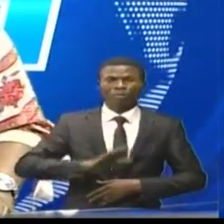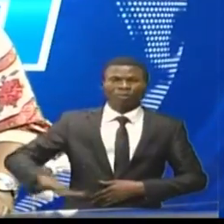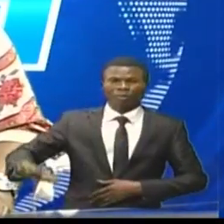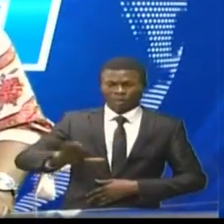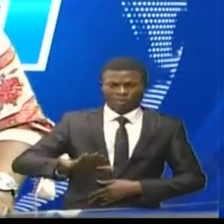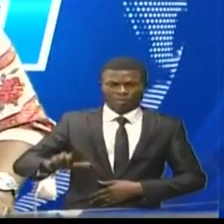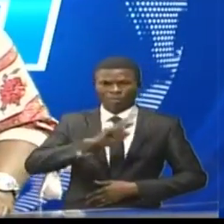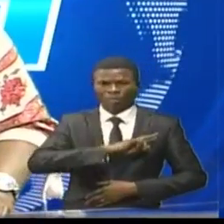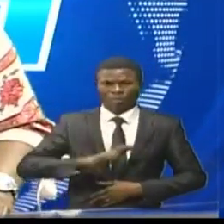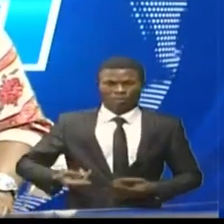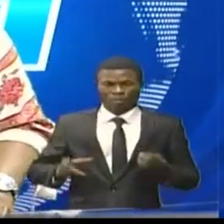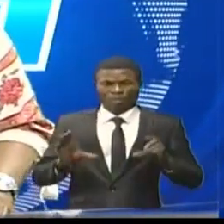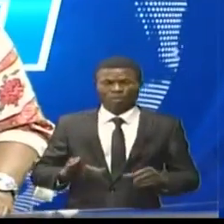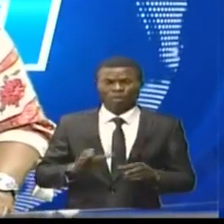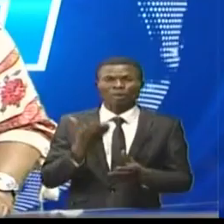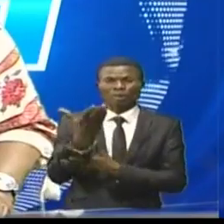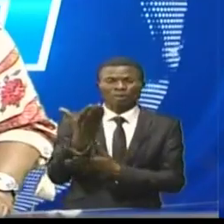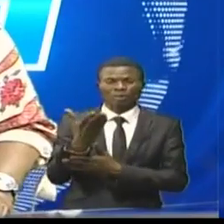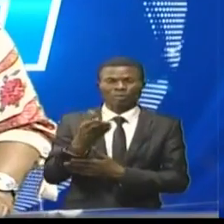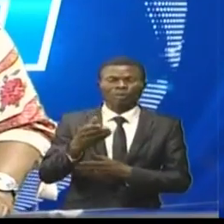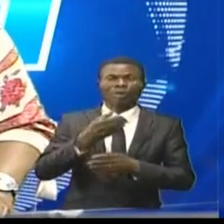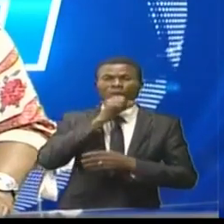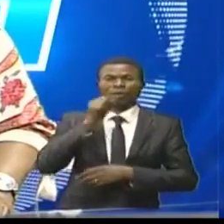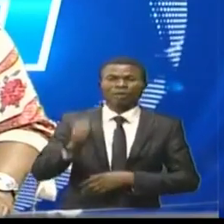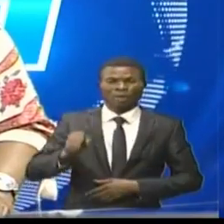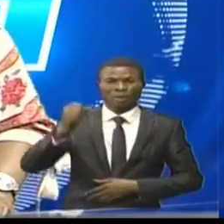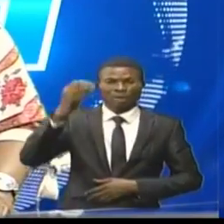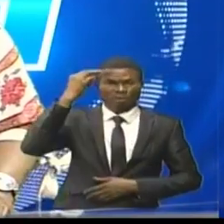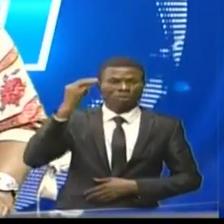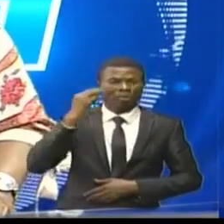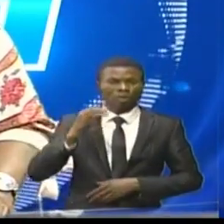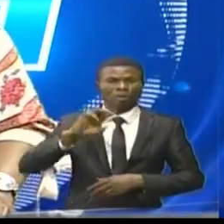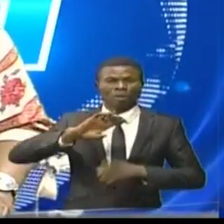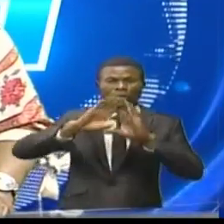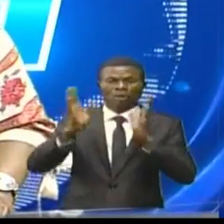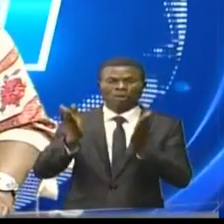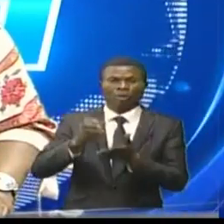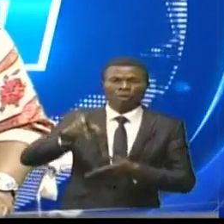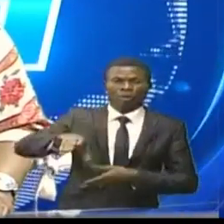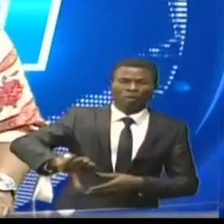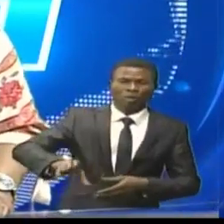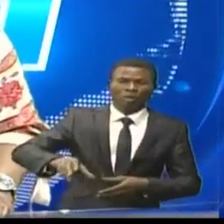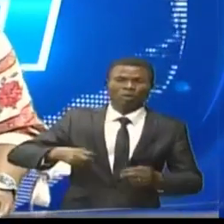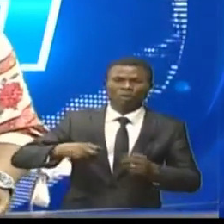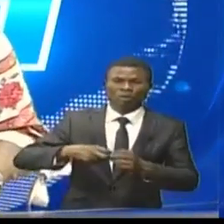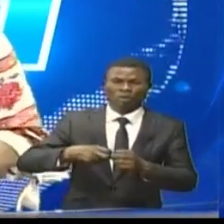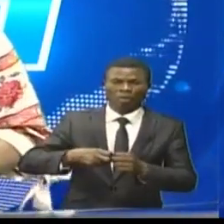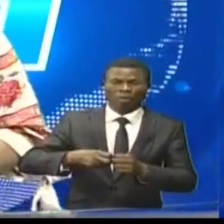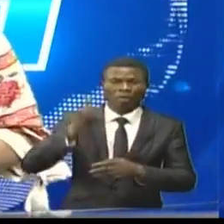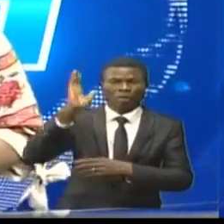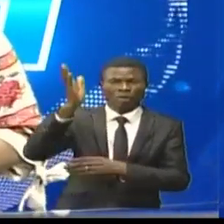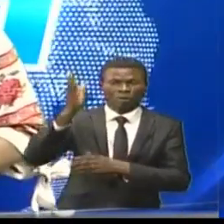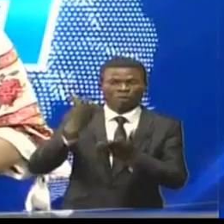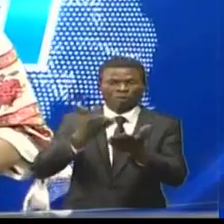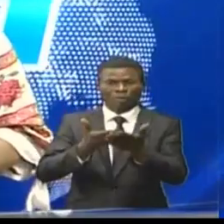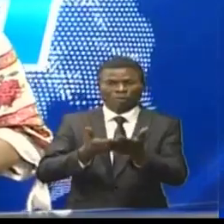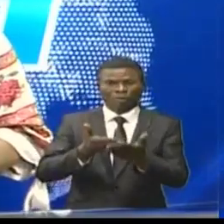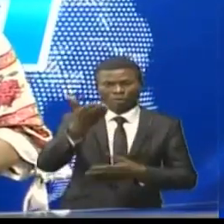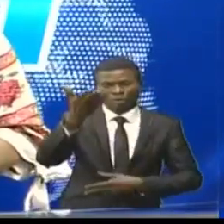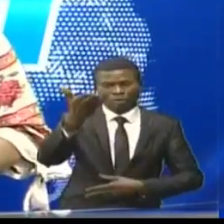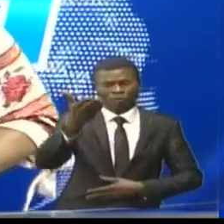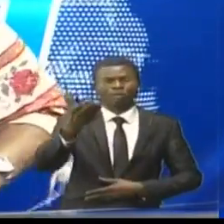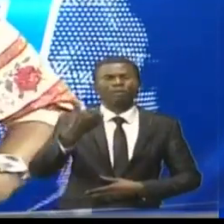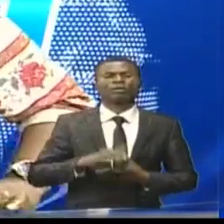Congo, un appel lancé par l'ex-ministre des hydrocarbures, Rubens Mikindo, lors d'une conférence de presse. Eric